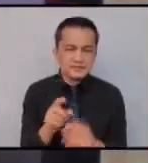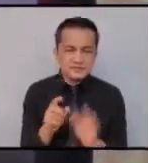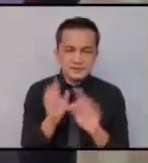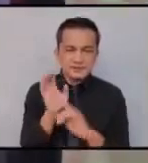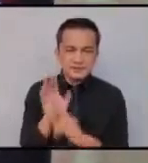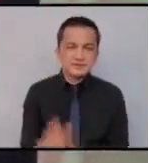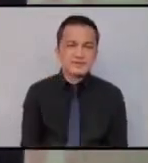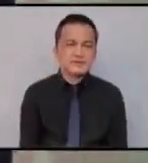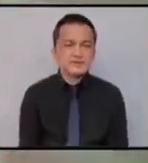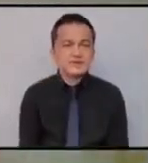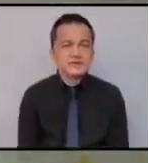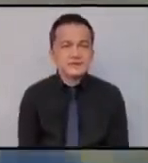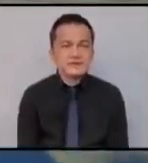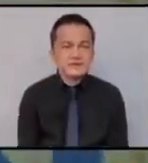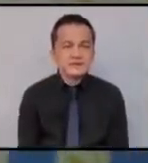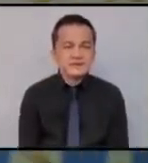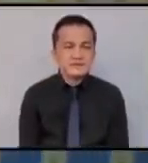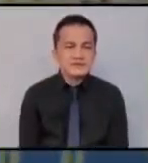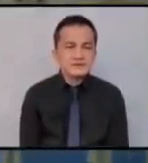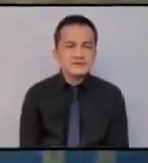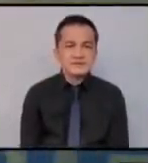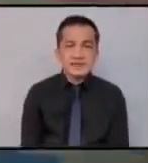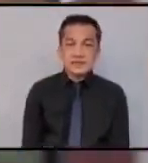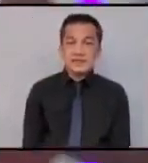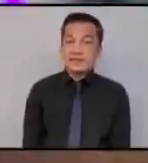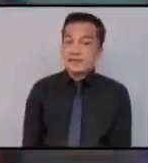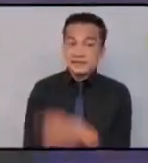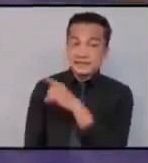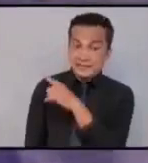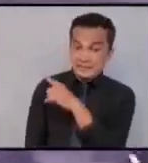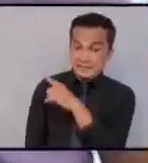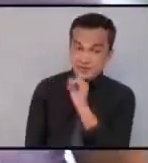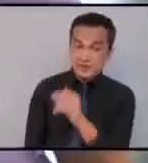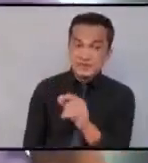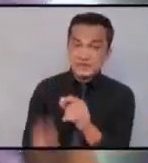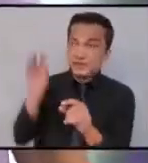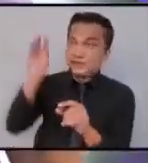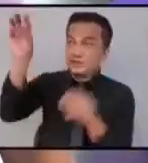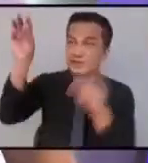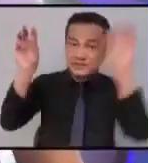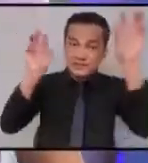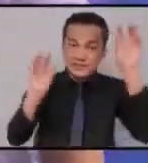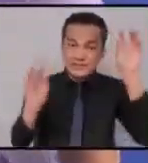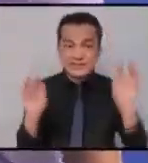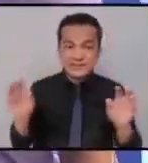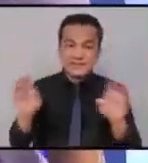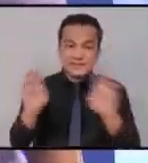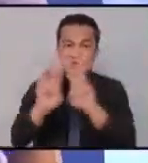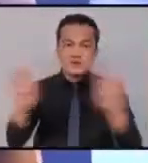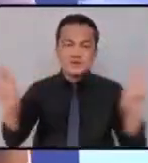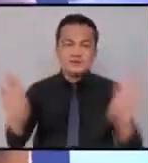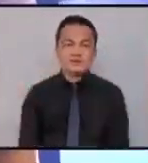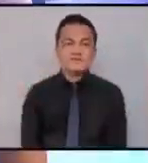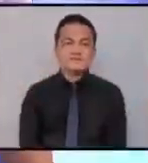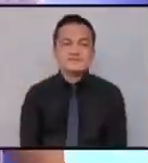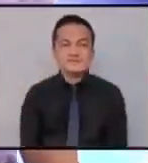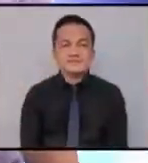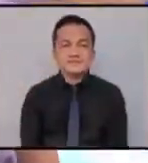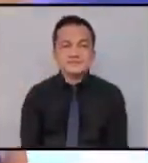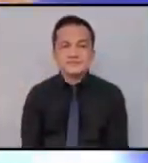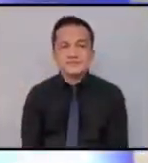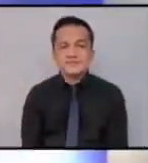oh. Ito mga car SP, ano, pwede nyo nang idikit sa inyong mga walls. Oh, ayan, oh. Ayun sa akin,